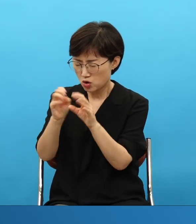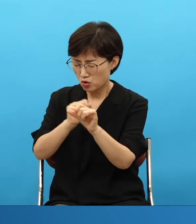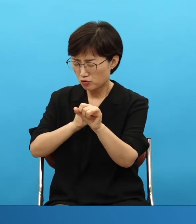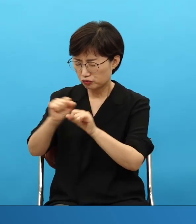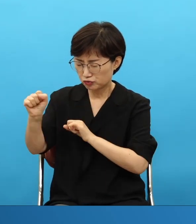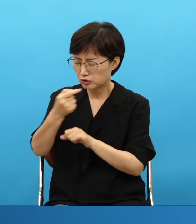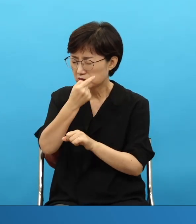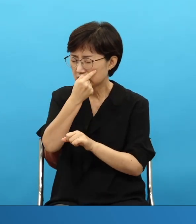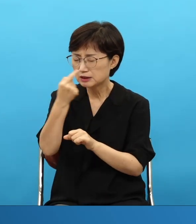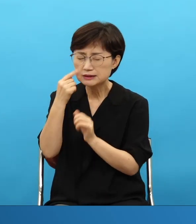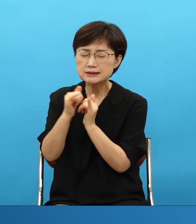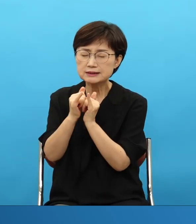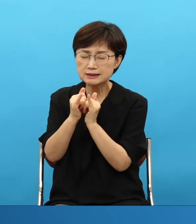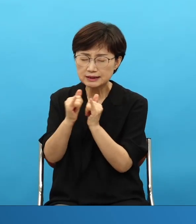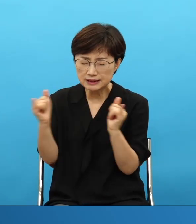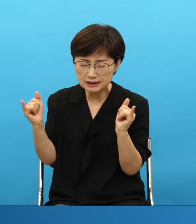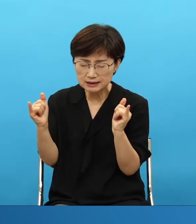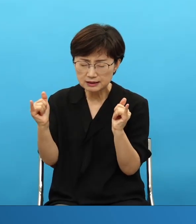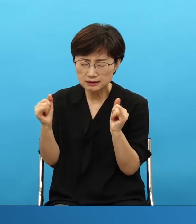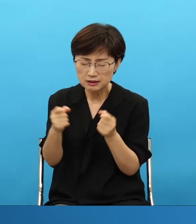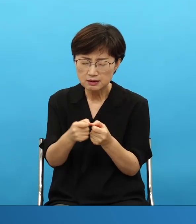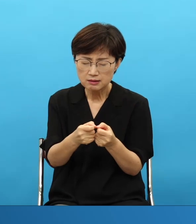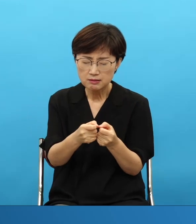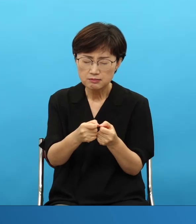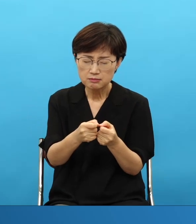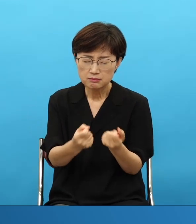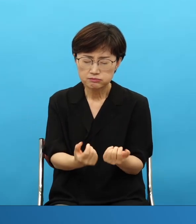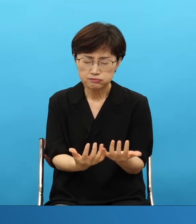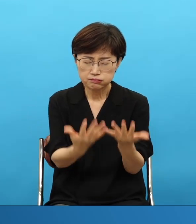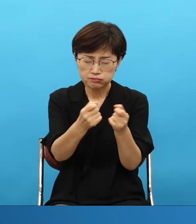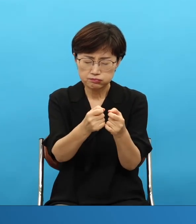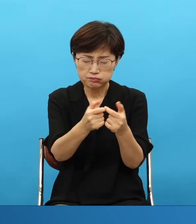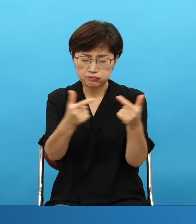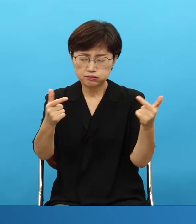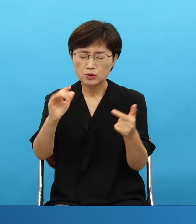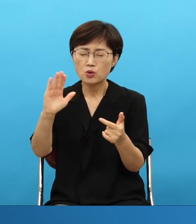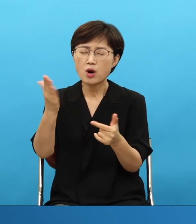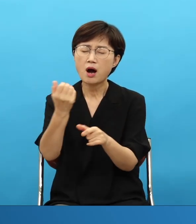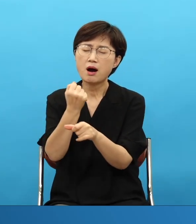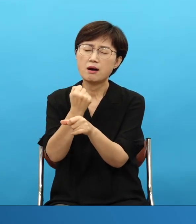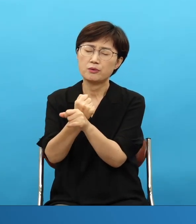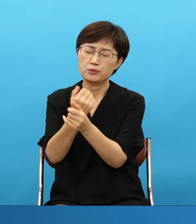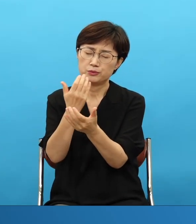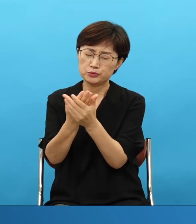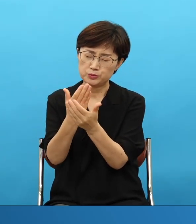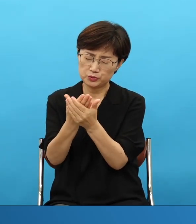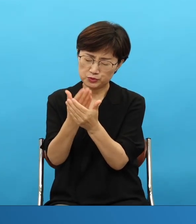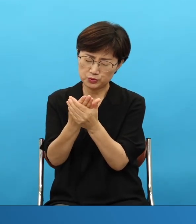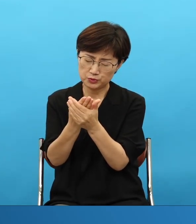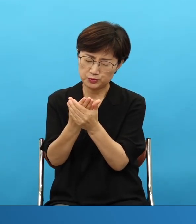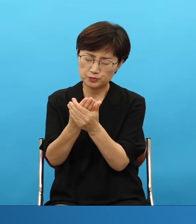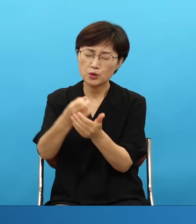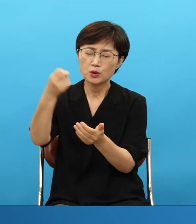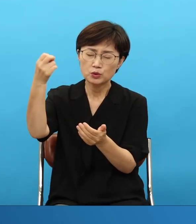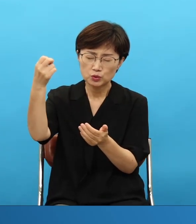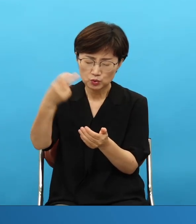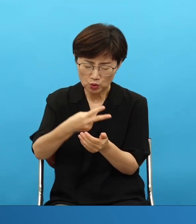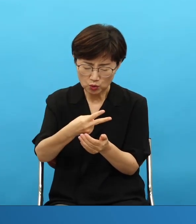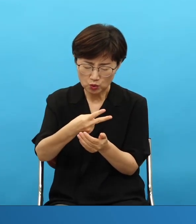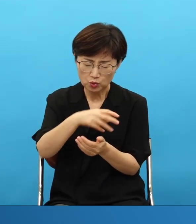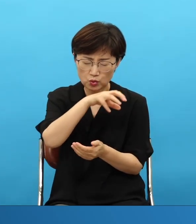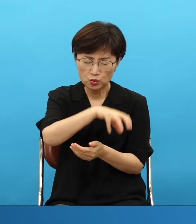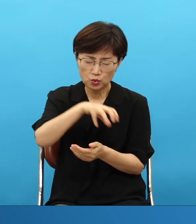믿습니다. We believe witnesses of the biblical evangelism movement will arise through RTS. 또한 세 가지